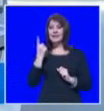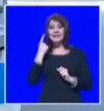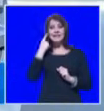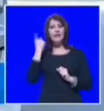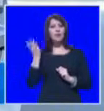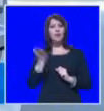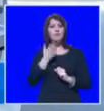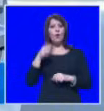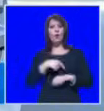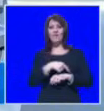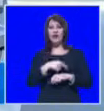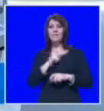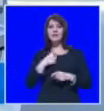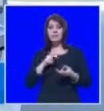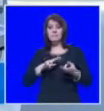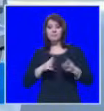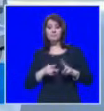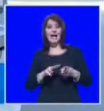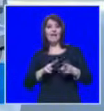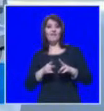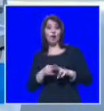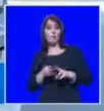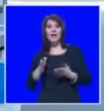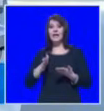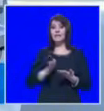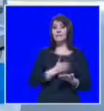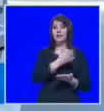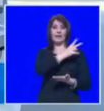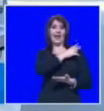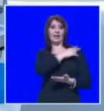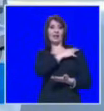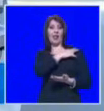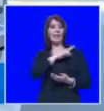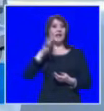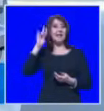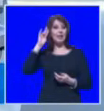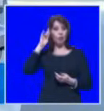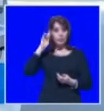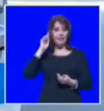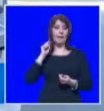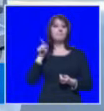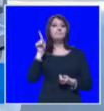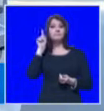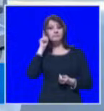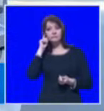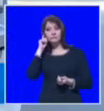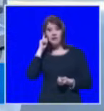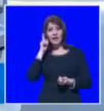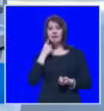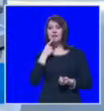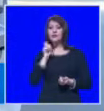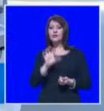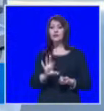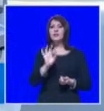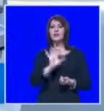искаме те да бъдат реформирани, както и да се оттегли началника на службите в момента. Знаете и защо те са